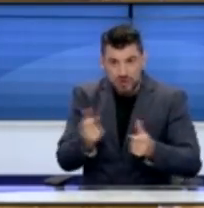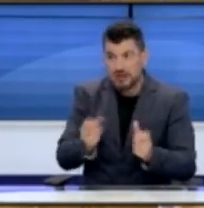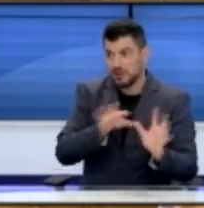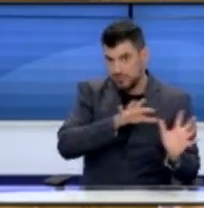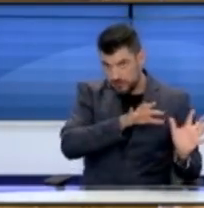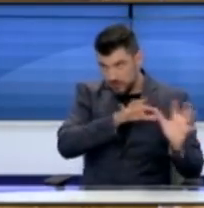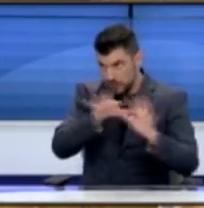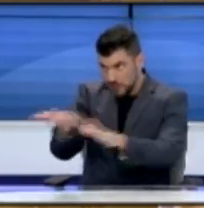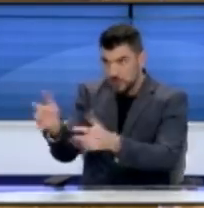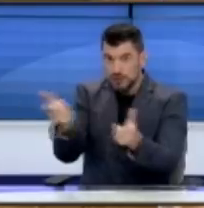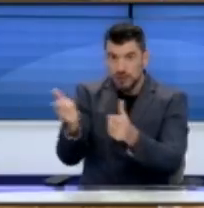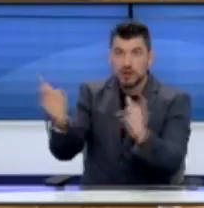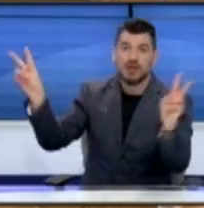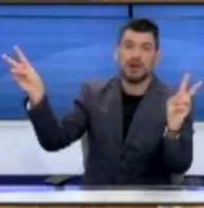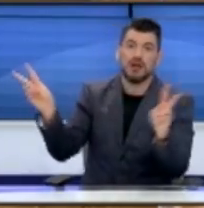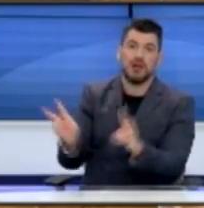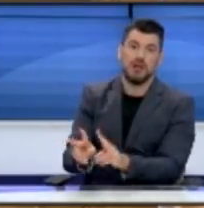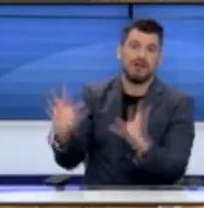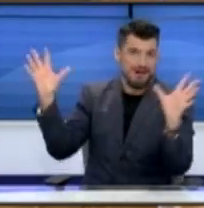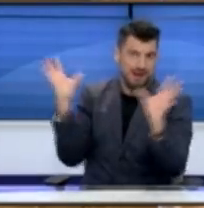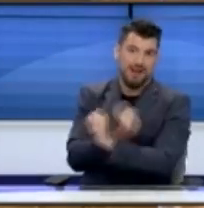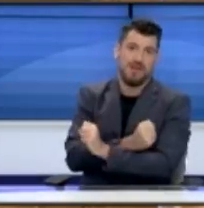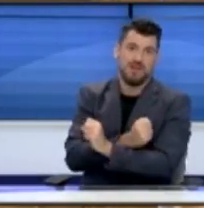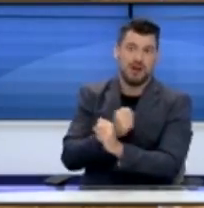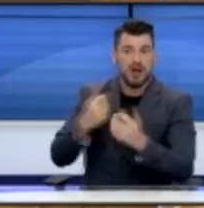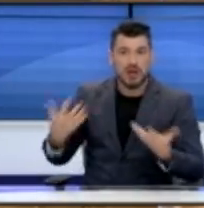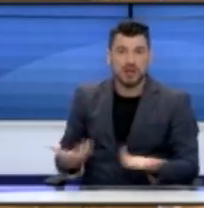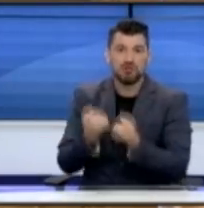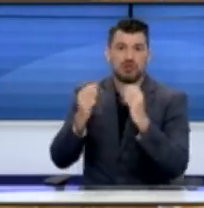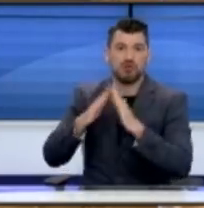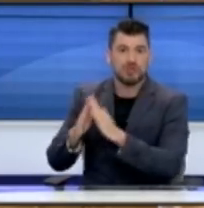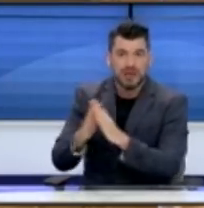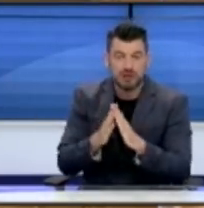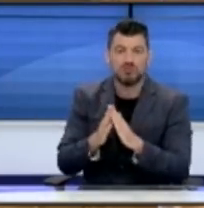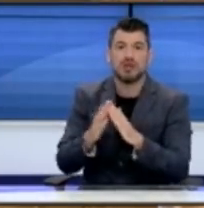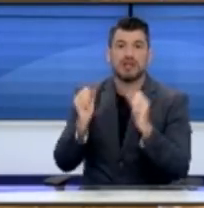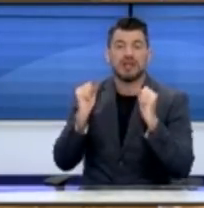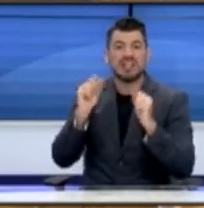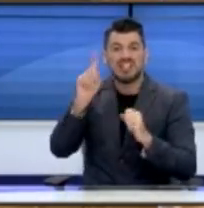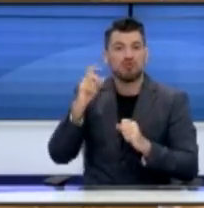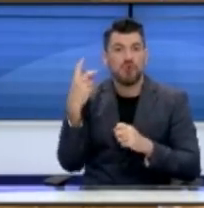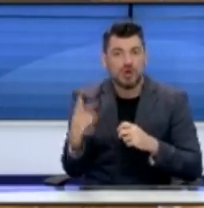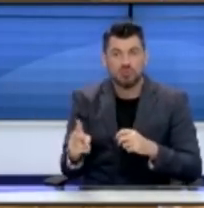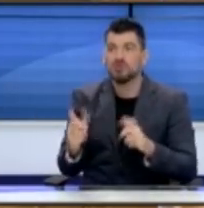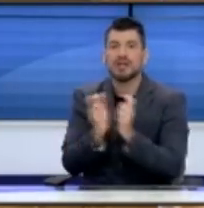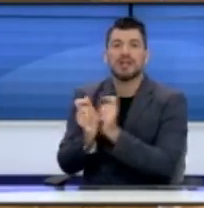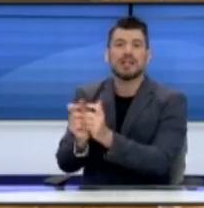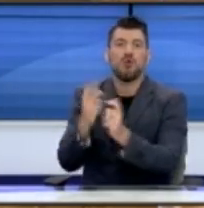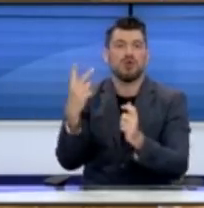με σώμα με τις φωτιές και κατάφεραν να σώσουν το σπίτι τους, τη ζωή τους, τα